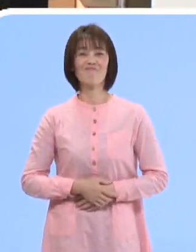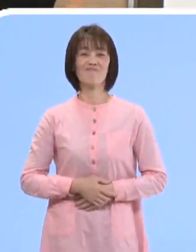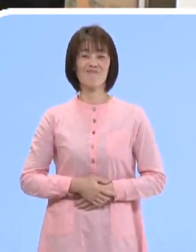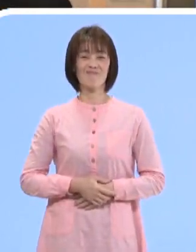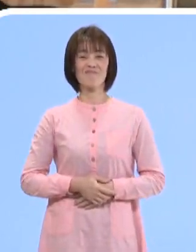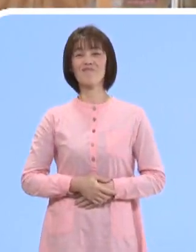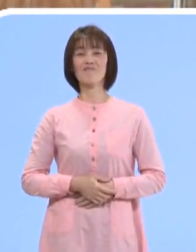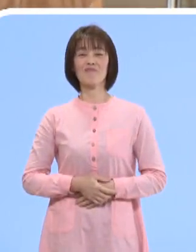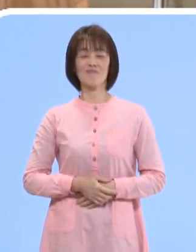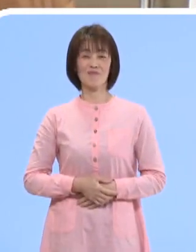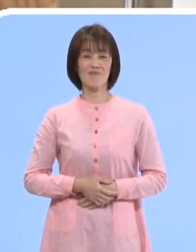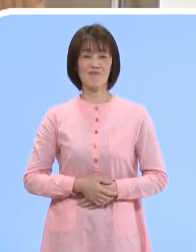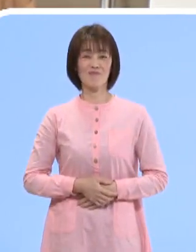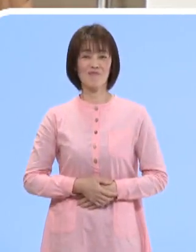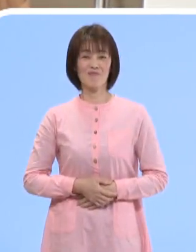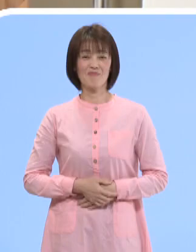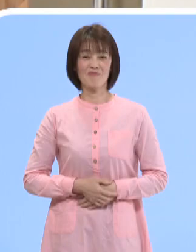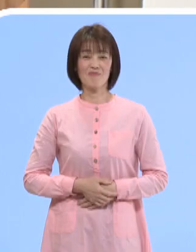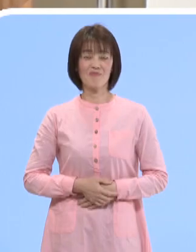感じですけど。